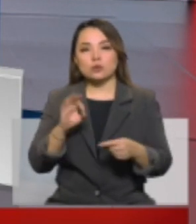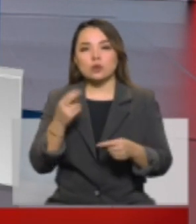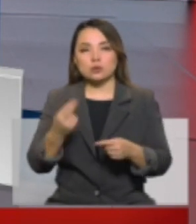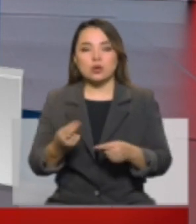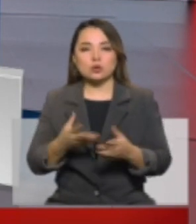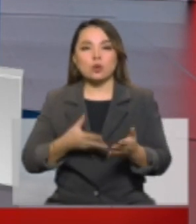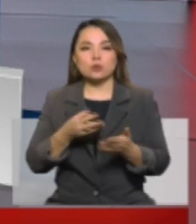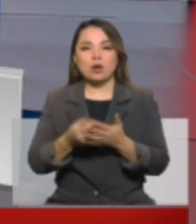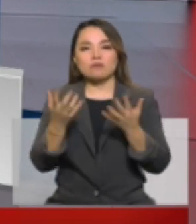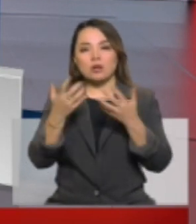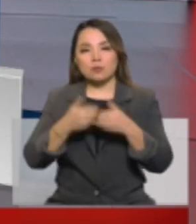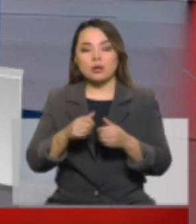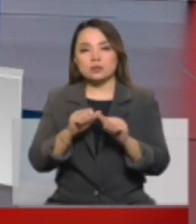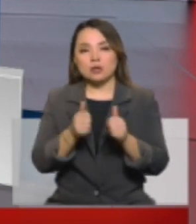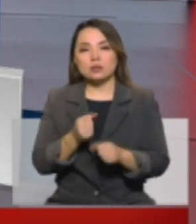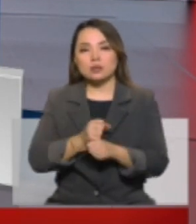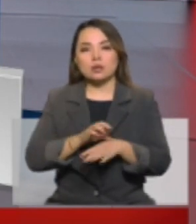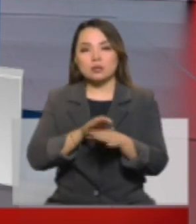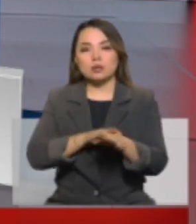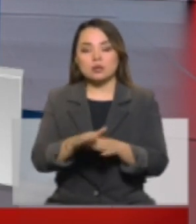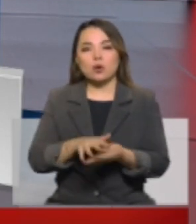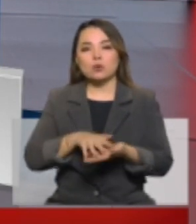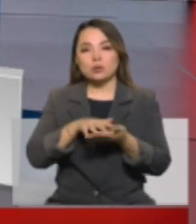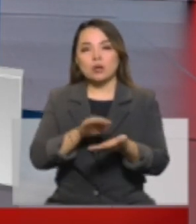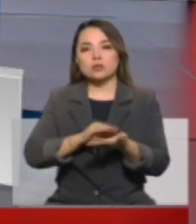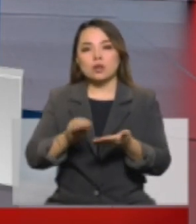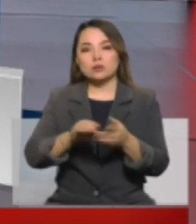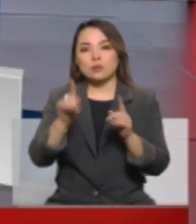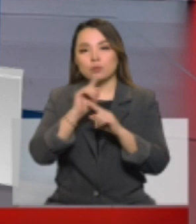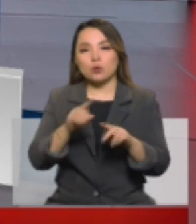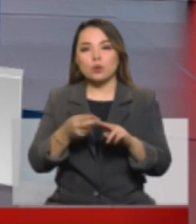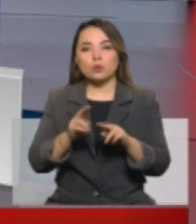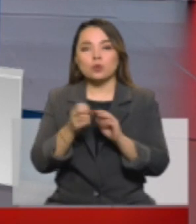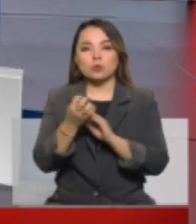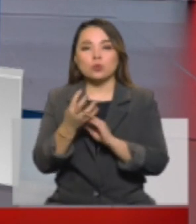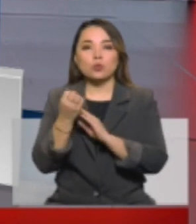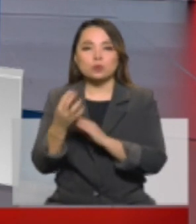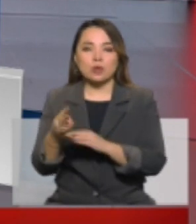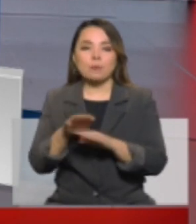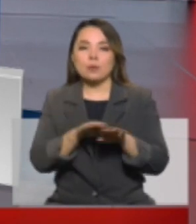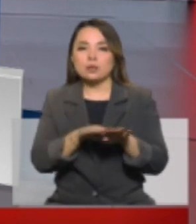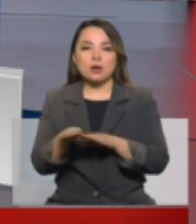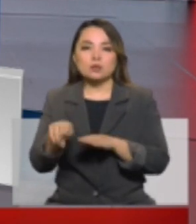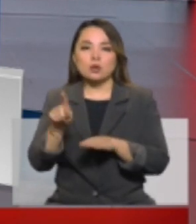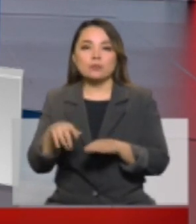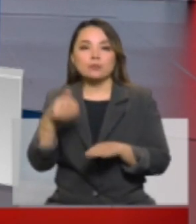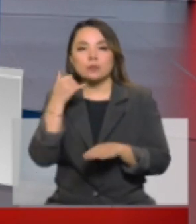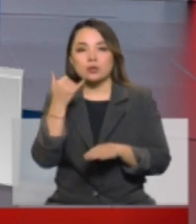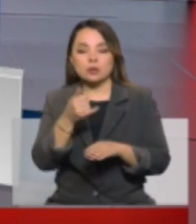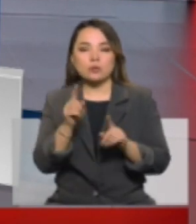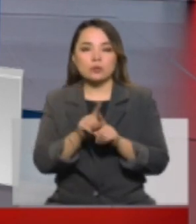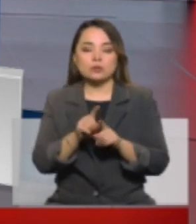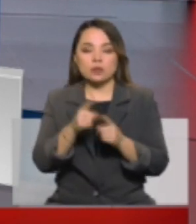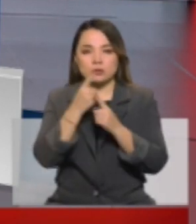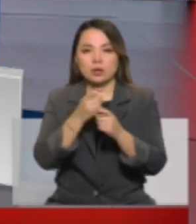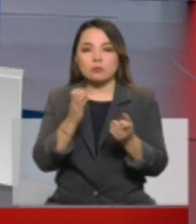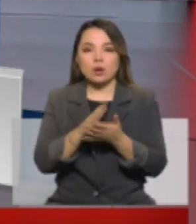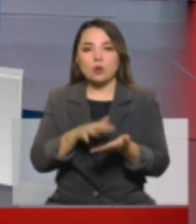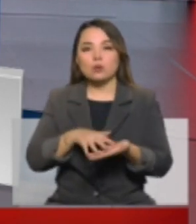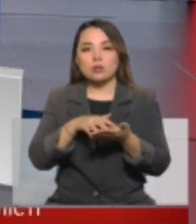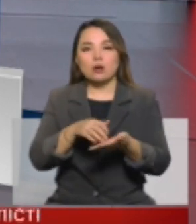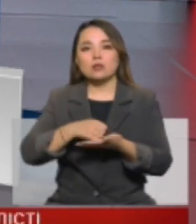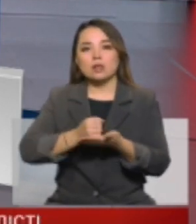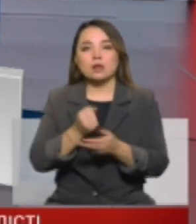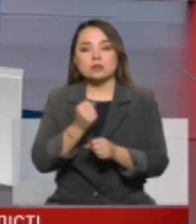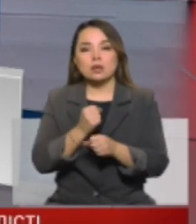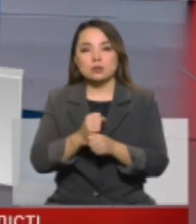төлемді автоматты рәсімдей алады, яғни өтініш жазбайды. Оларға 14-14 бірыңғай байланыс нөмірінен хабарлама келеді. Өтінішті